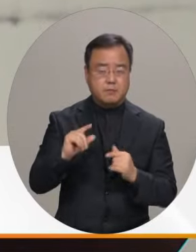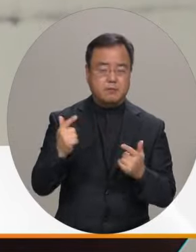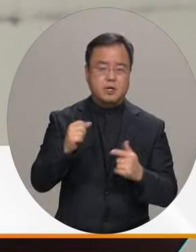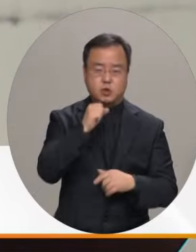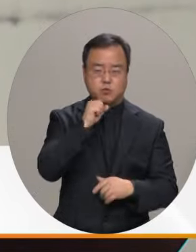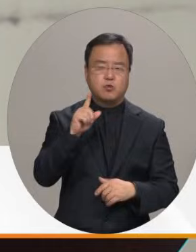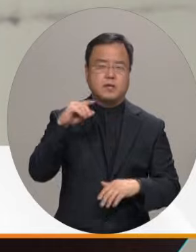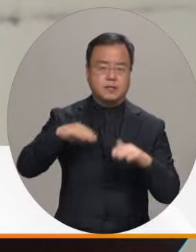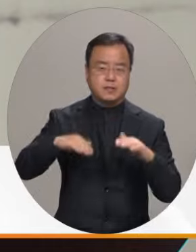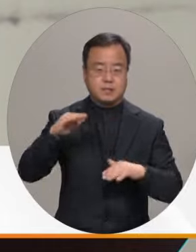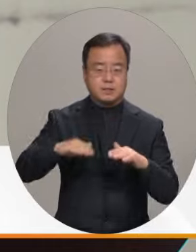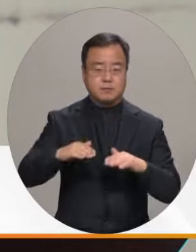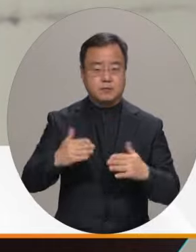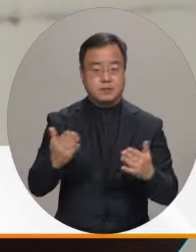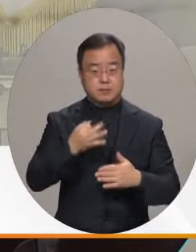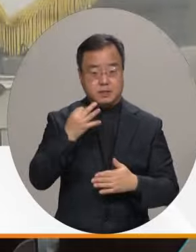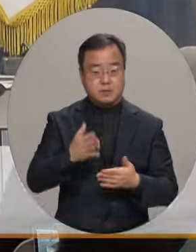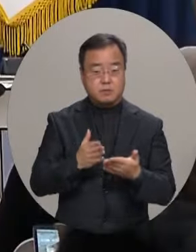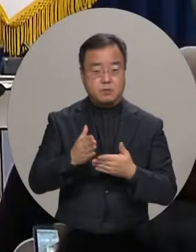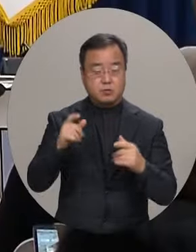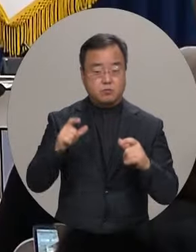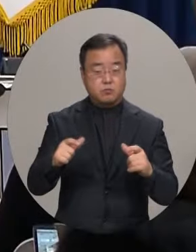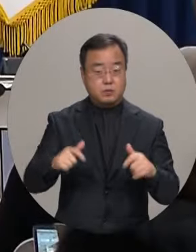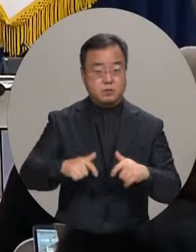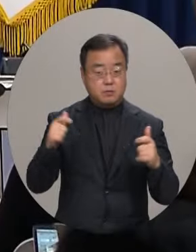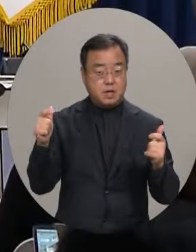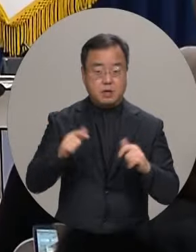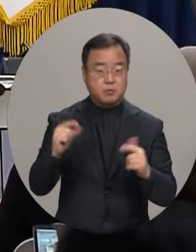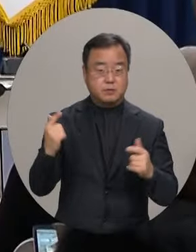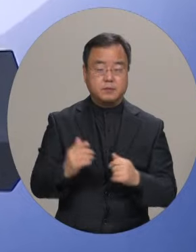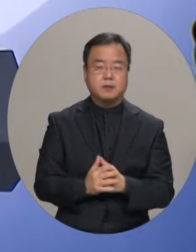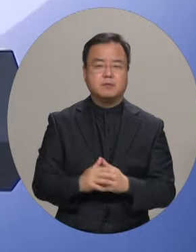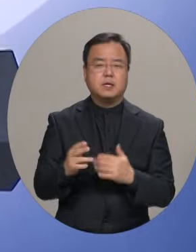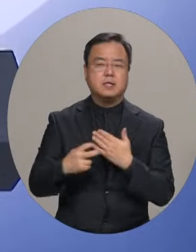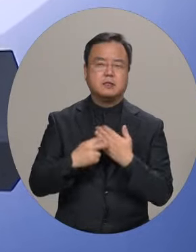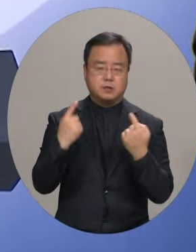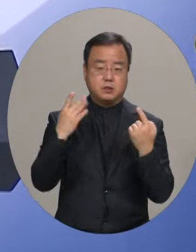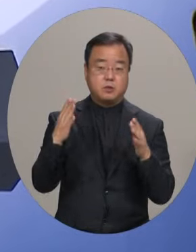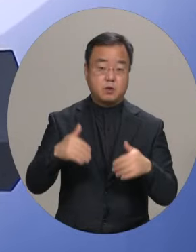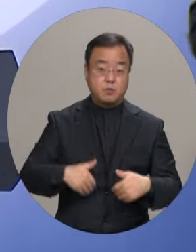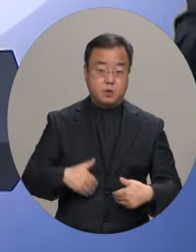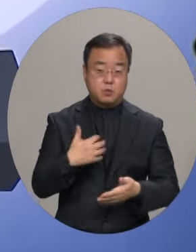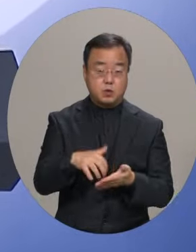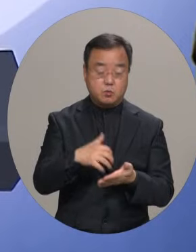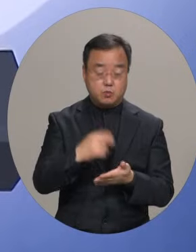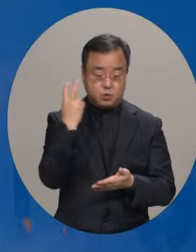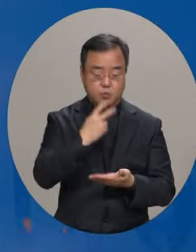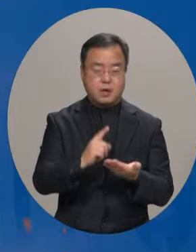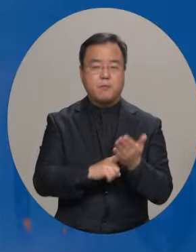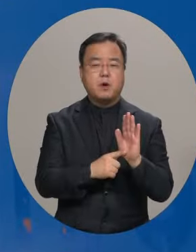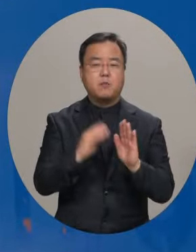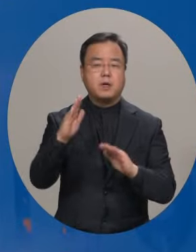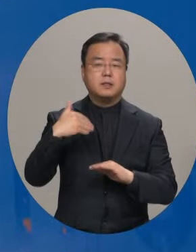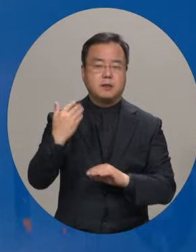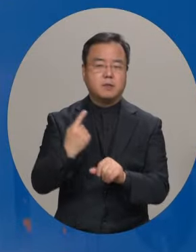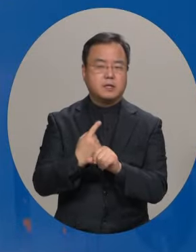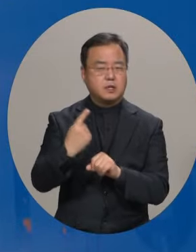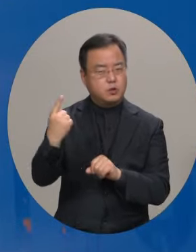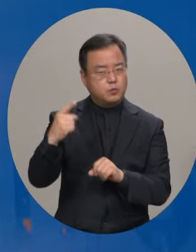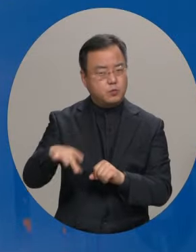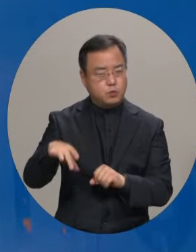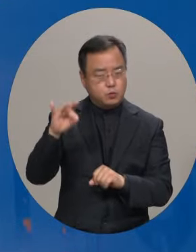증가하지 감사할인 없다 보건 복지부가 의대 수요 조사를 발표한데 이어 늦어도 내년 초에는 의대